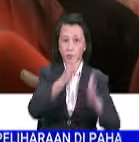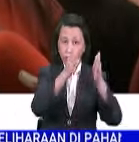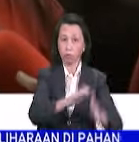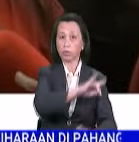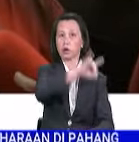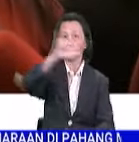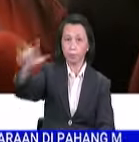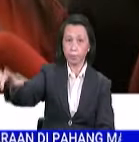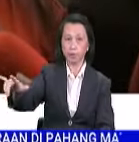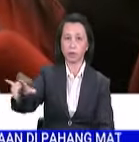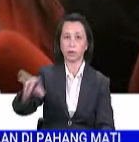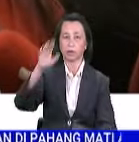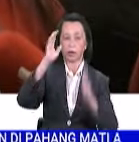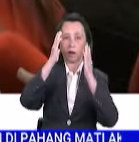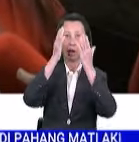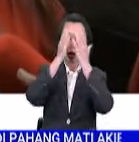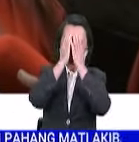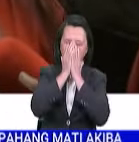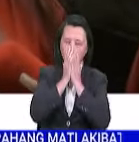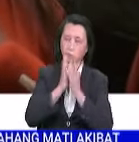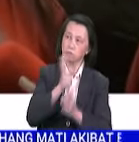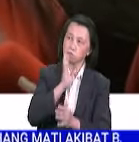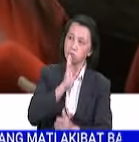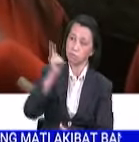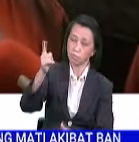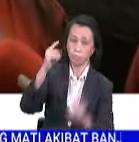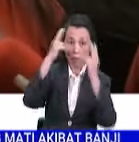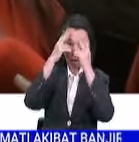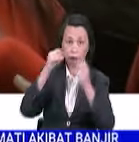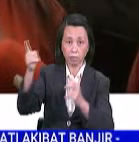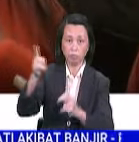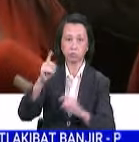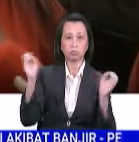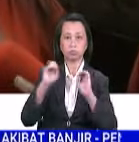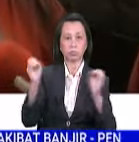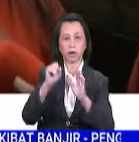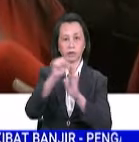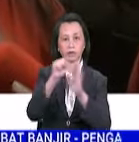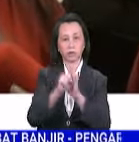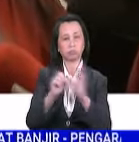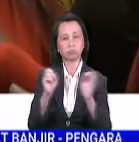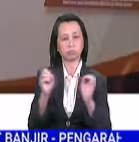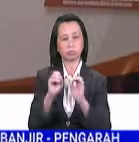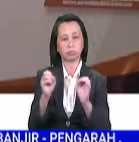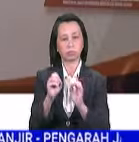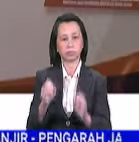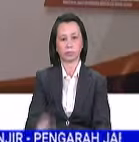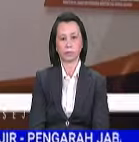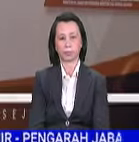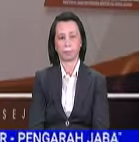sana. Alhamdulillah, setakat hari ini kita tengok Saudi sendiri pun dia tidak ada hasrat lagi setakat hari ini.